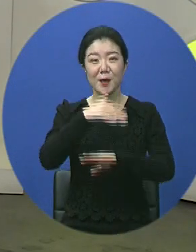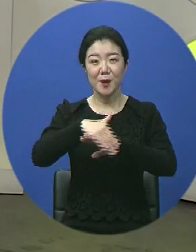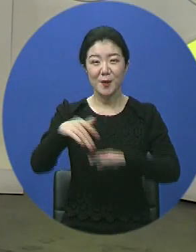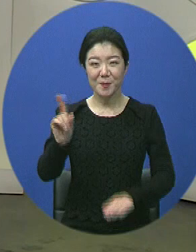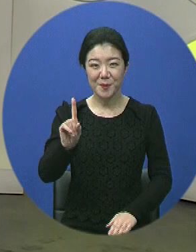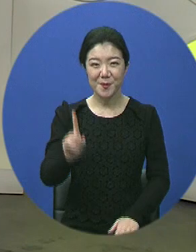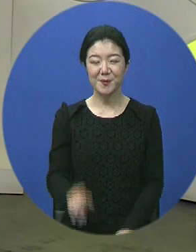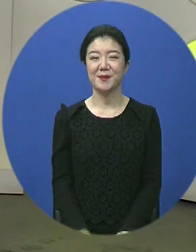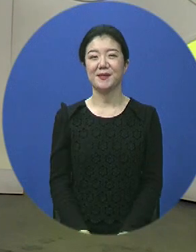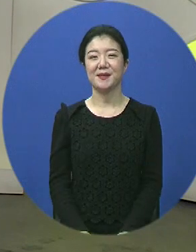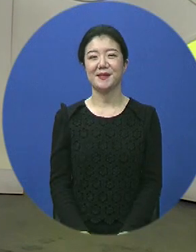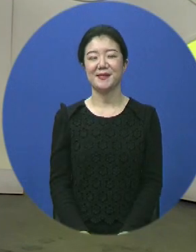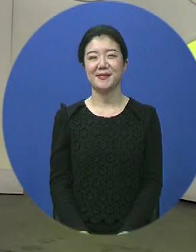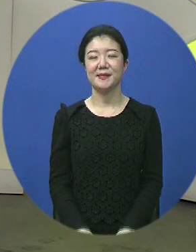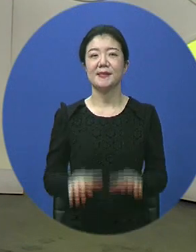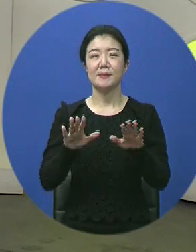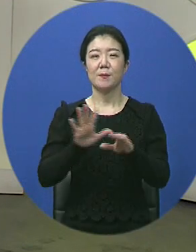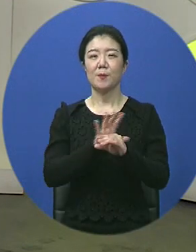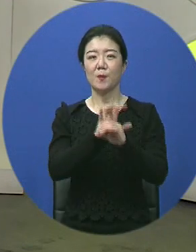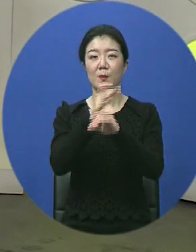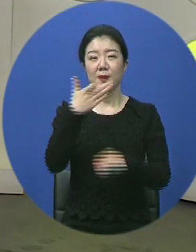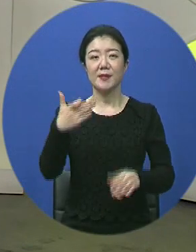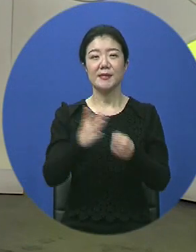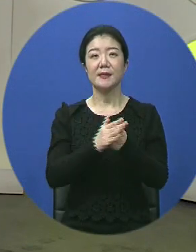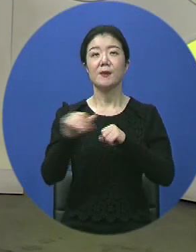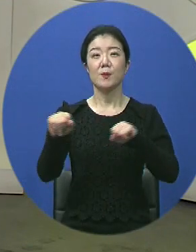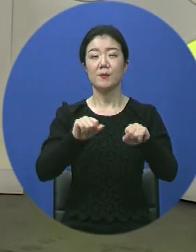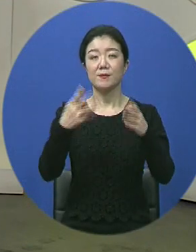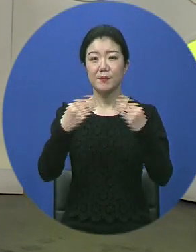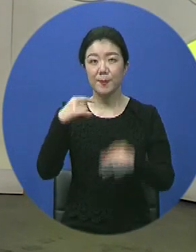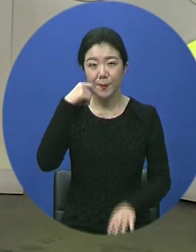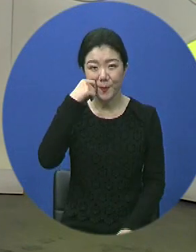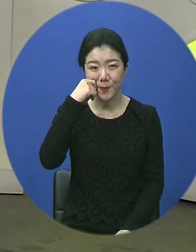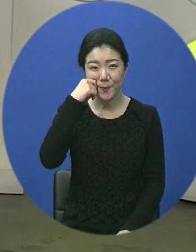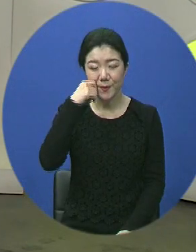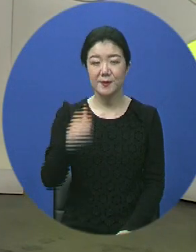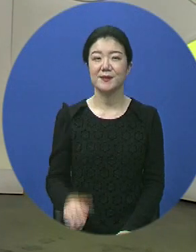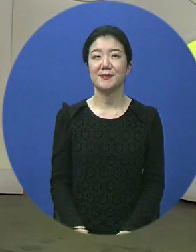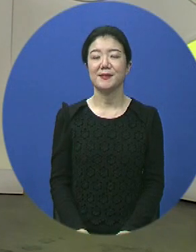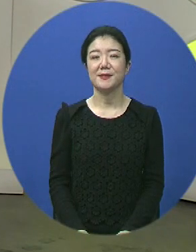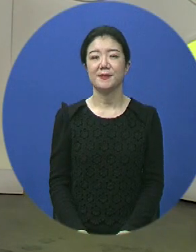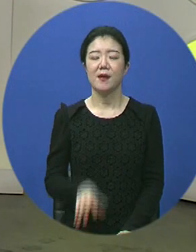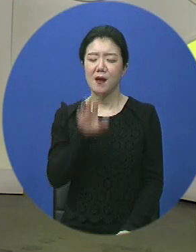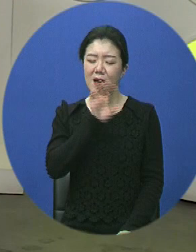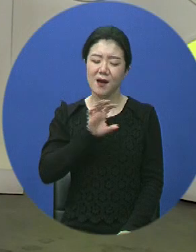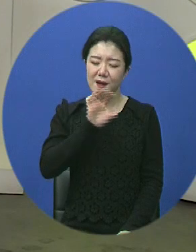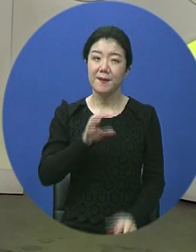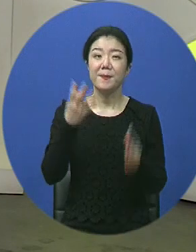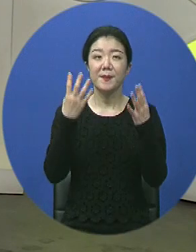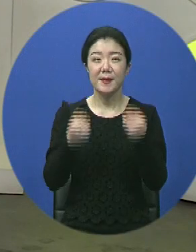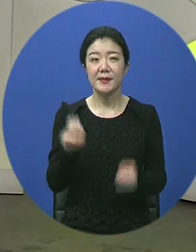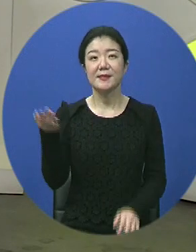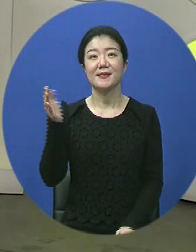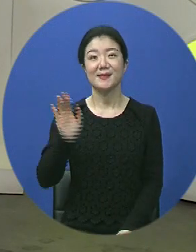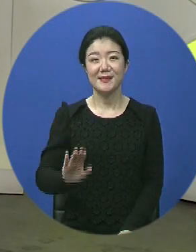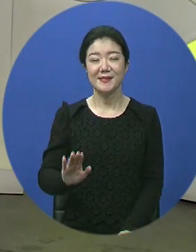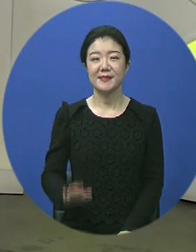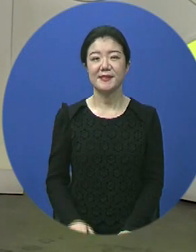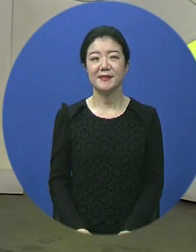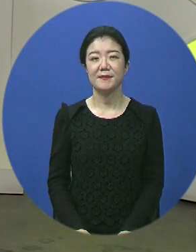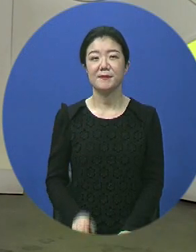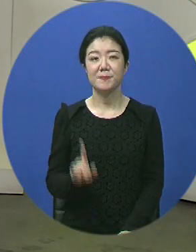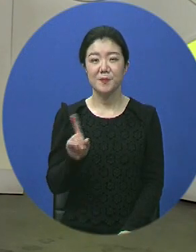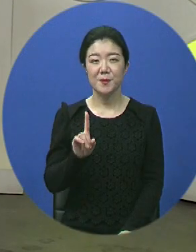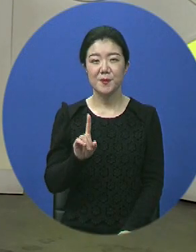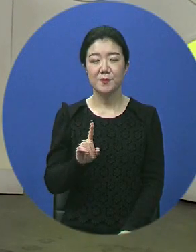계획입니까? 지금 코로나 때문에 이제 활동을 많이 못 하고 있으니까 연습도 많이 하지만 또 그